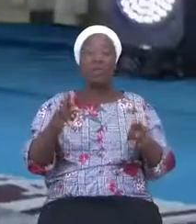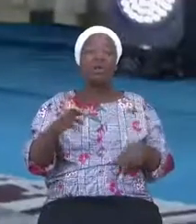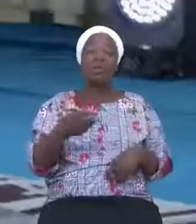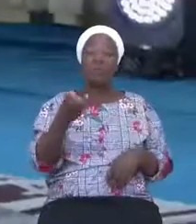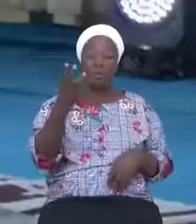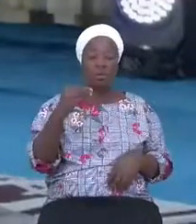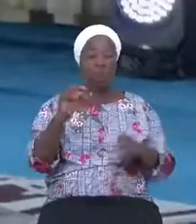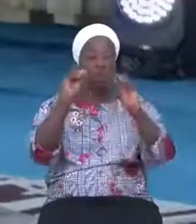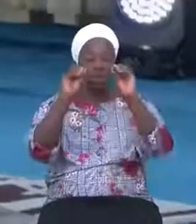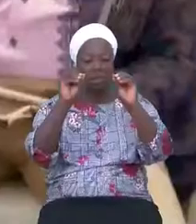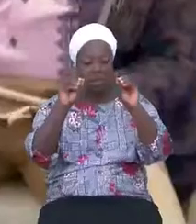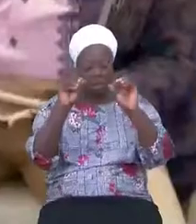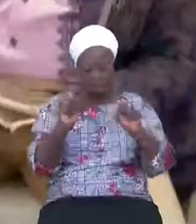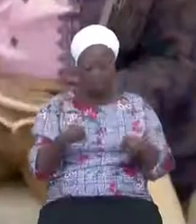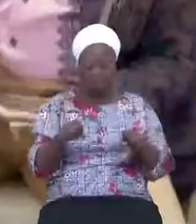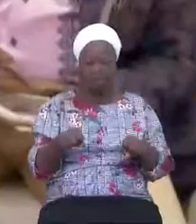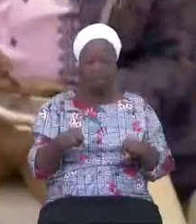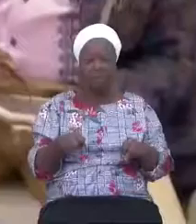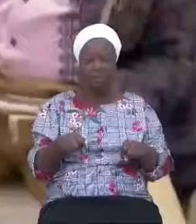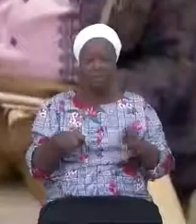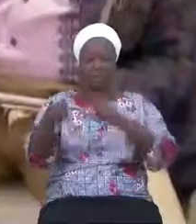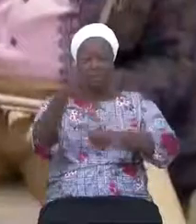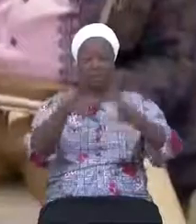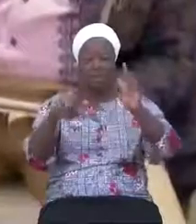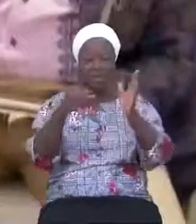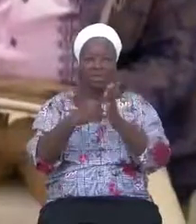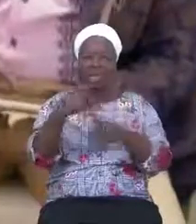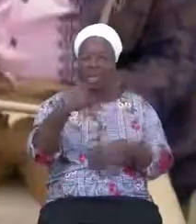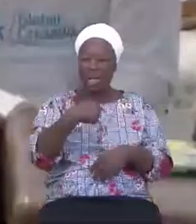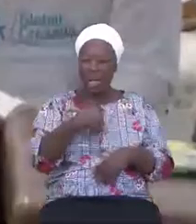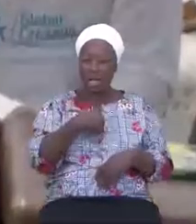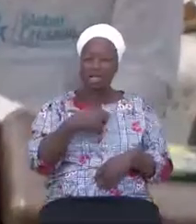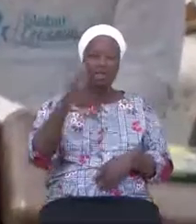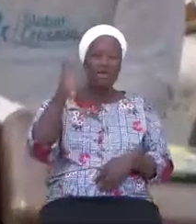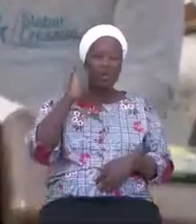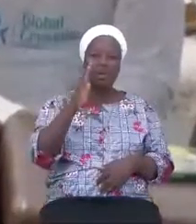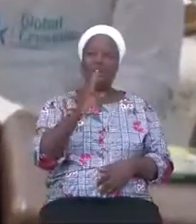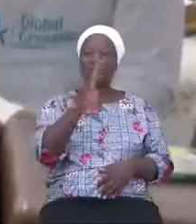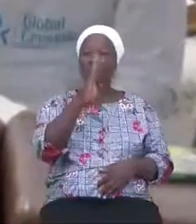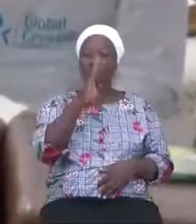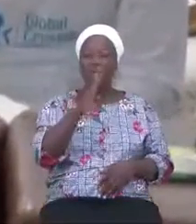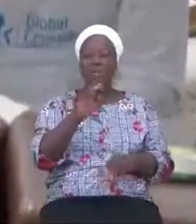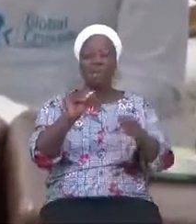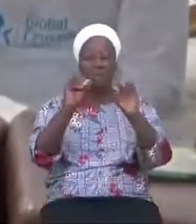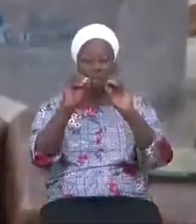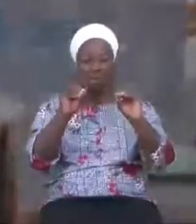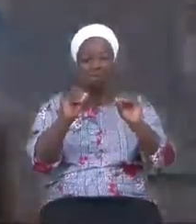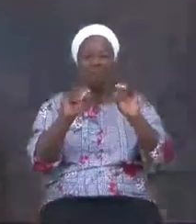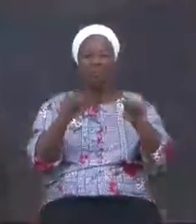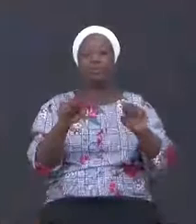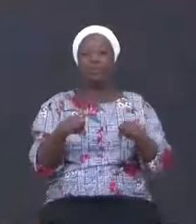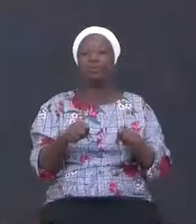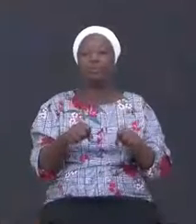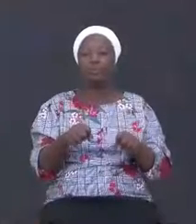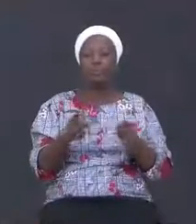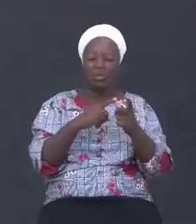Je serai enseignable. Je dis, moi, je serai enseignable. Et nous dressons